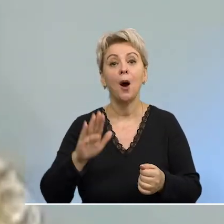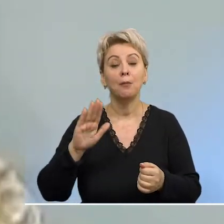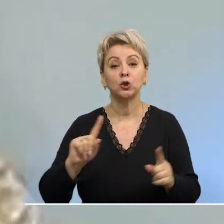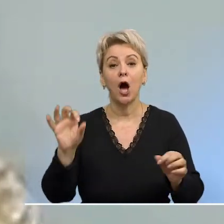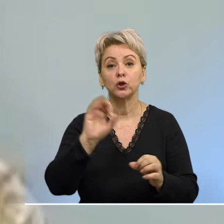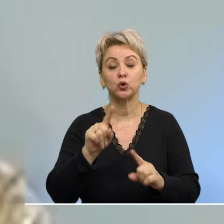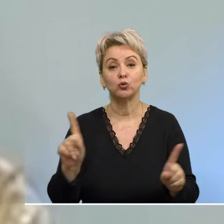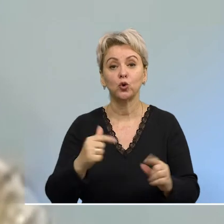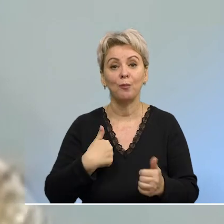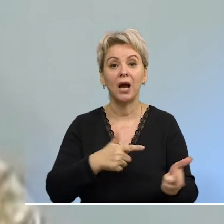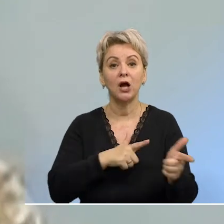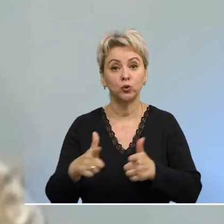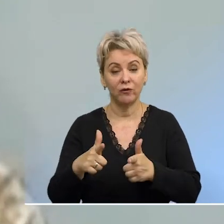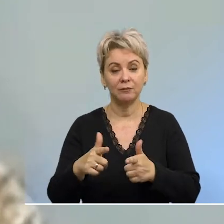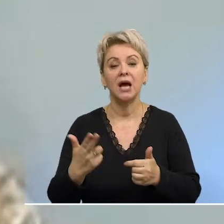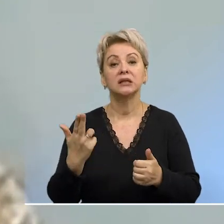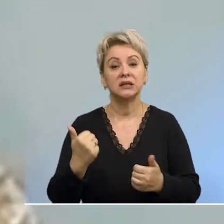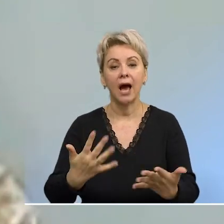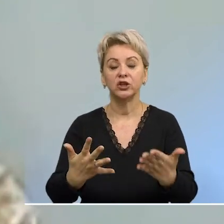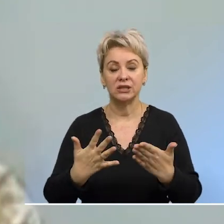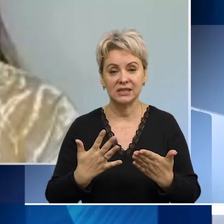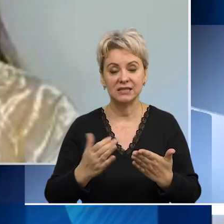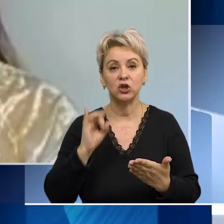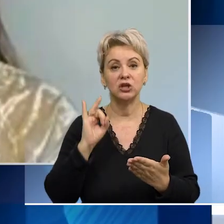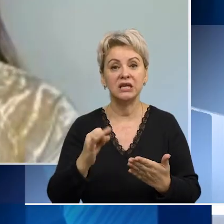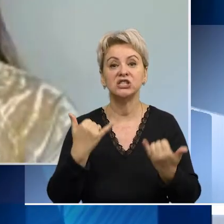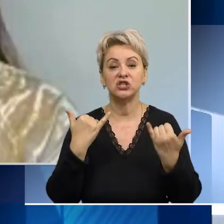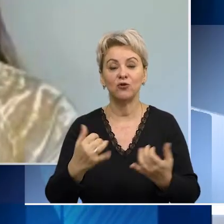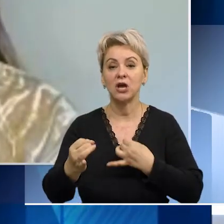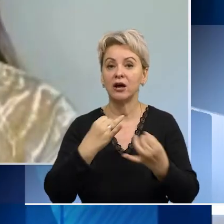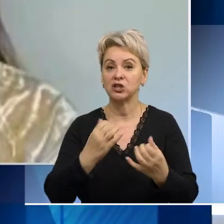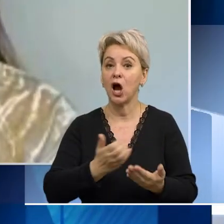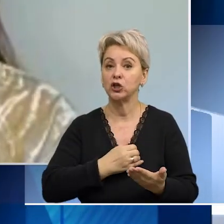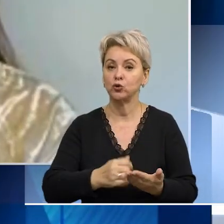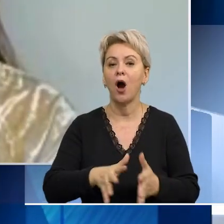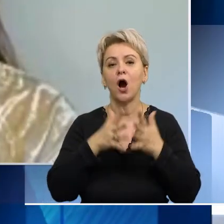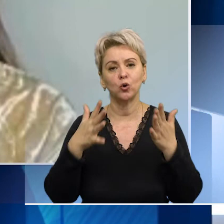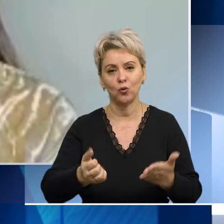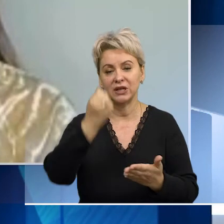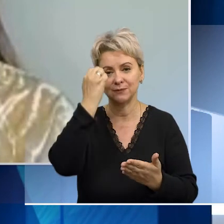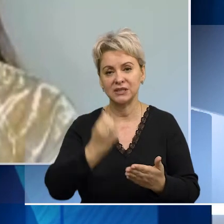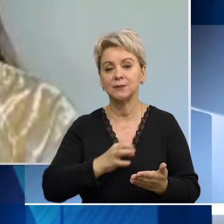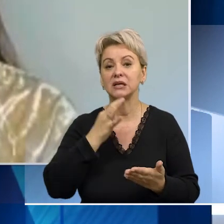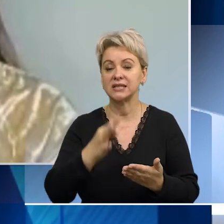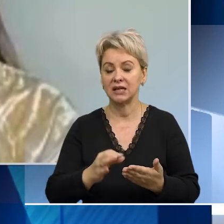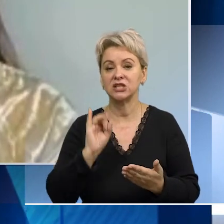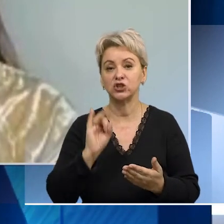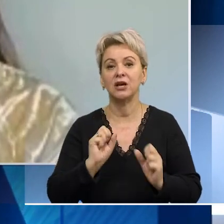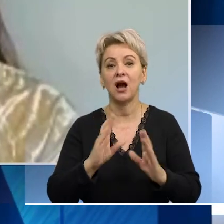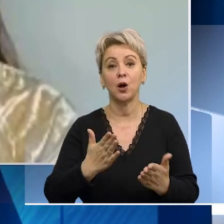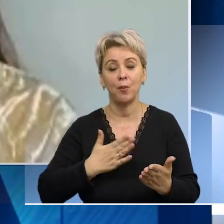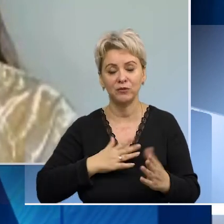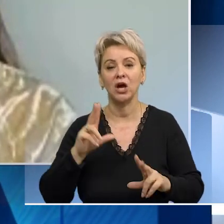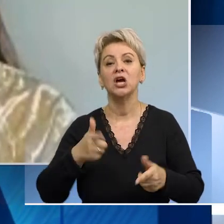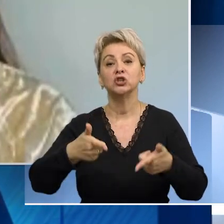о том, что мы еще готовим. Да, естественно. И за сегодняшний разговор хочу сказать вам огромное спасибо.